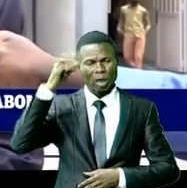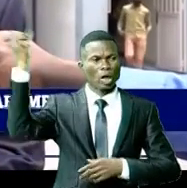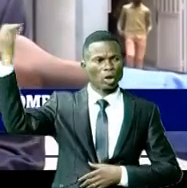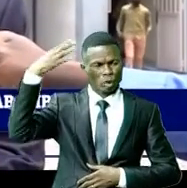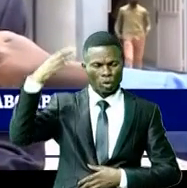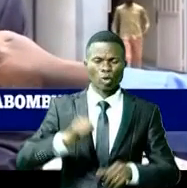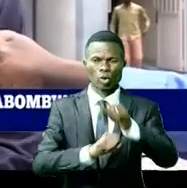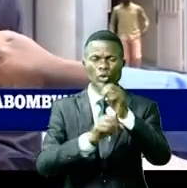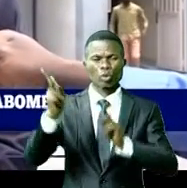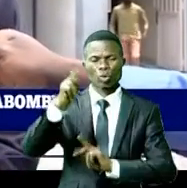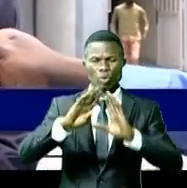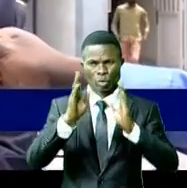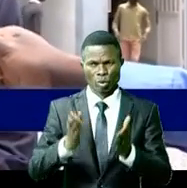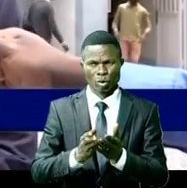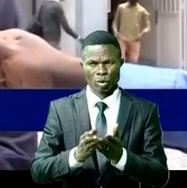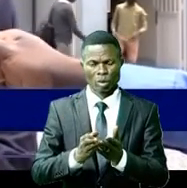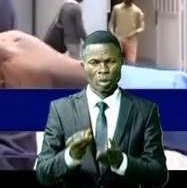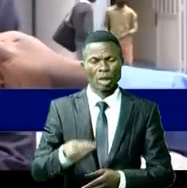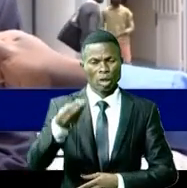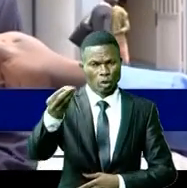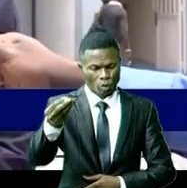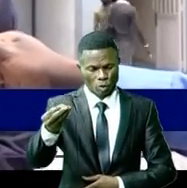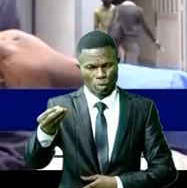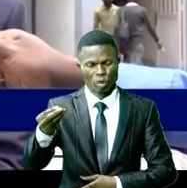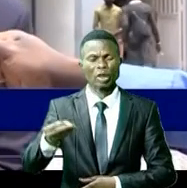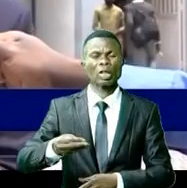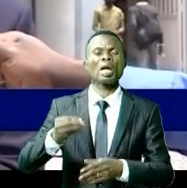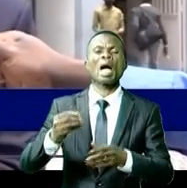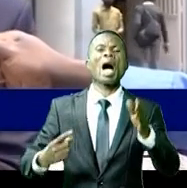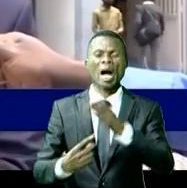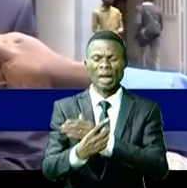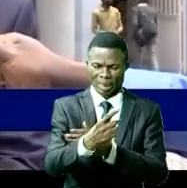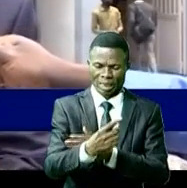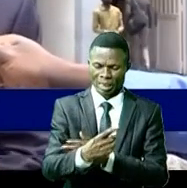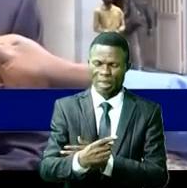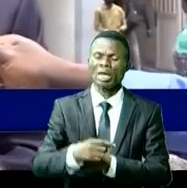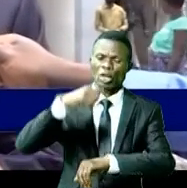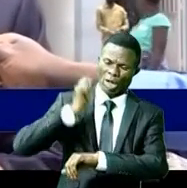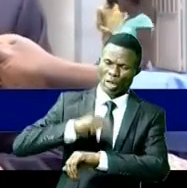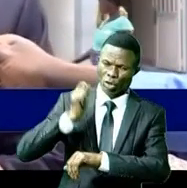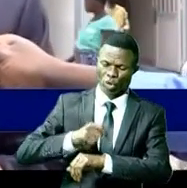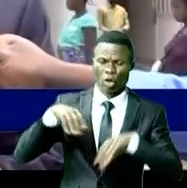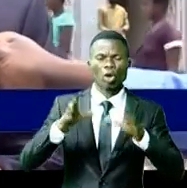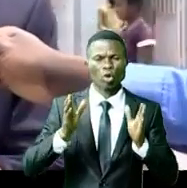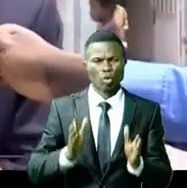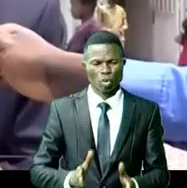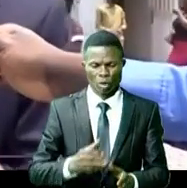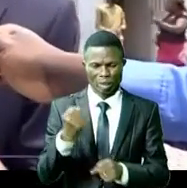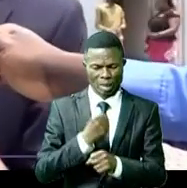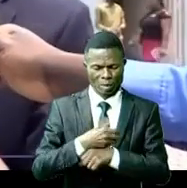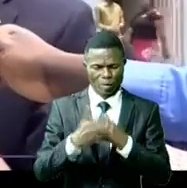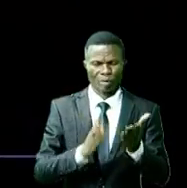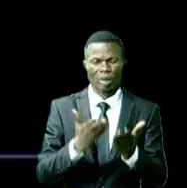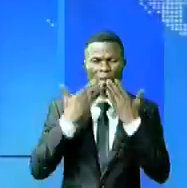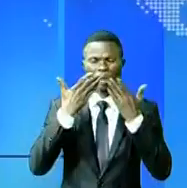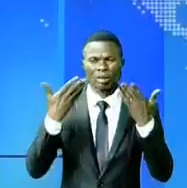la population. Elle viendra déposer, elle viendra comparaître, elle viendra témoigner. Donc la justice congolaise fera son travail. Merci